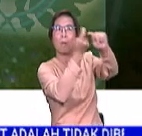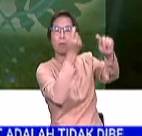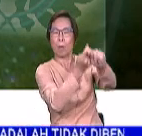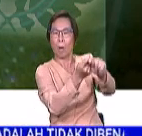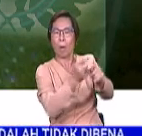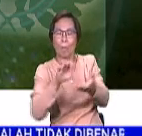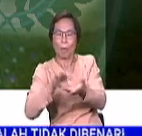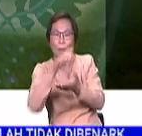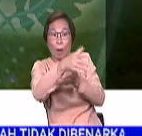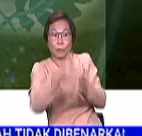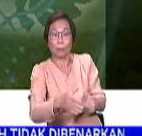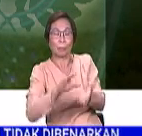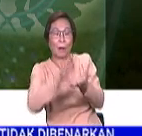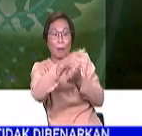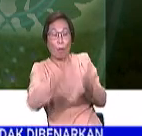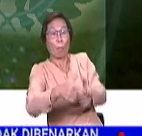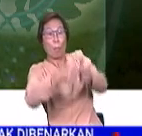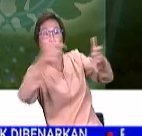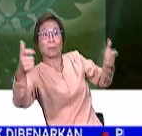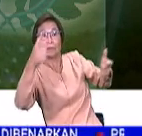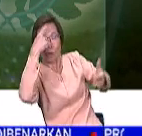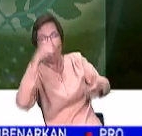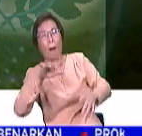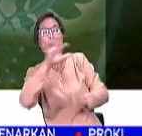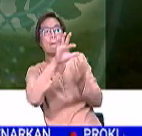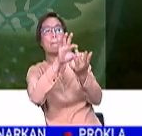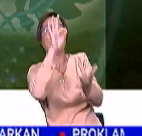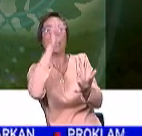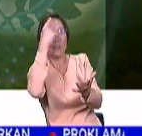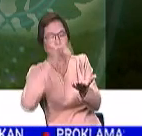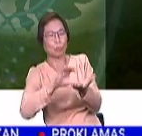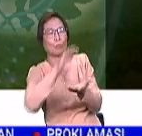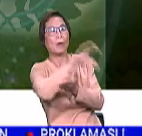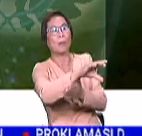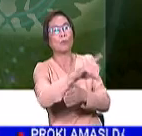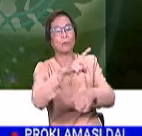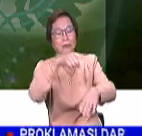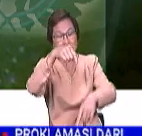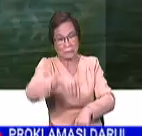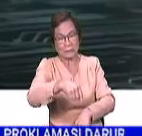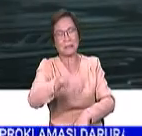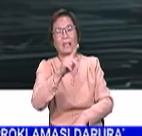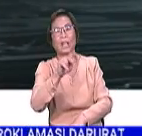pelabur berskala besar yang memilih untuk melebur di Kulim